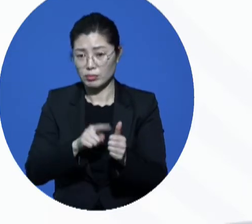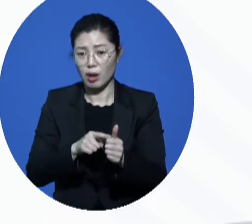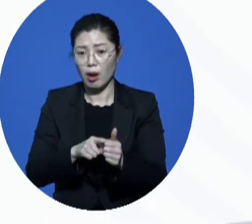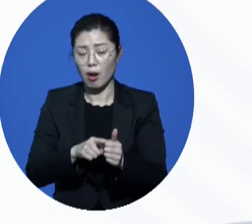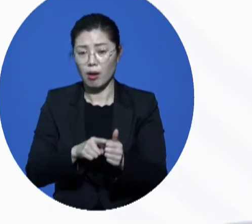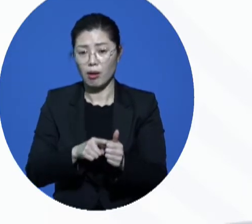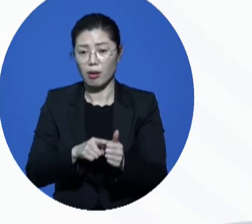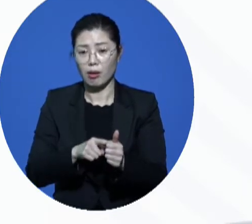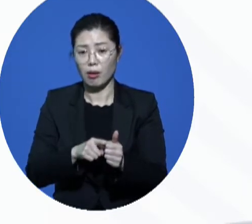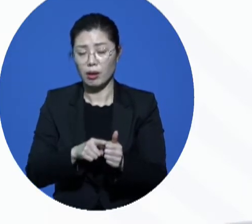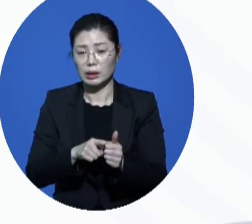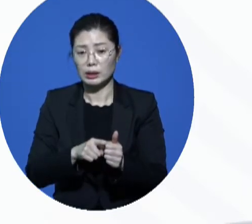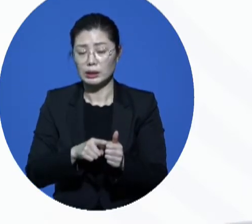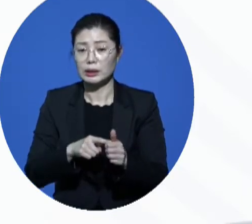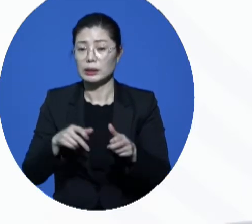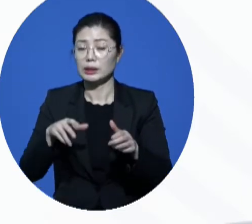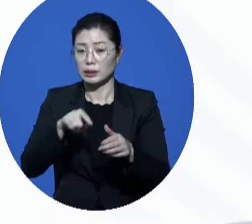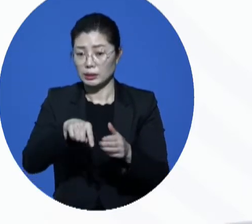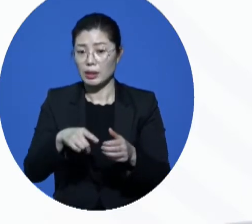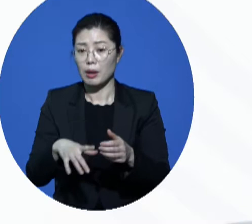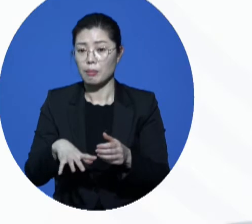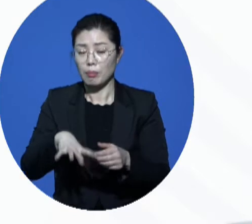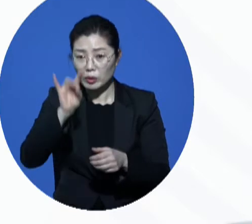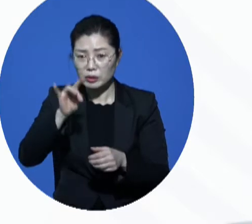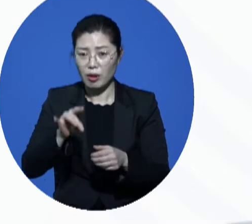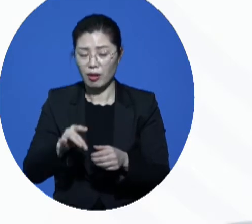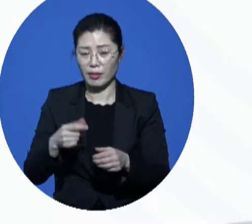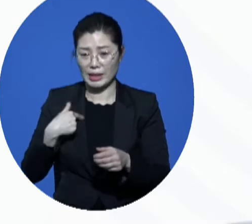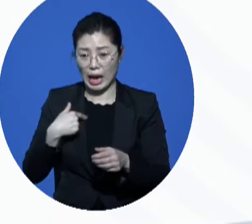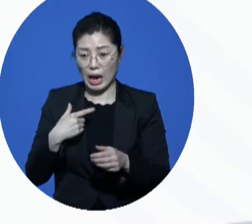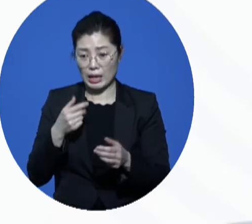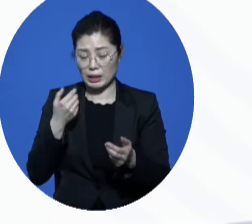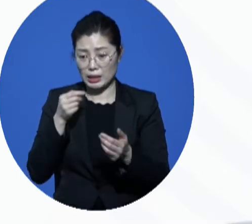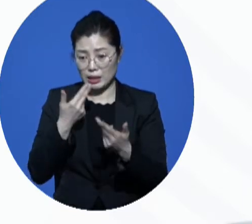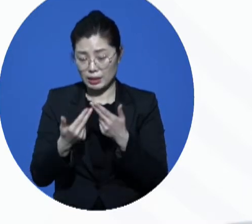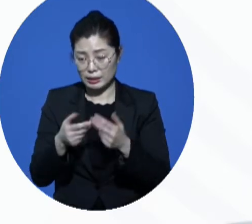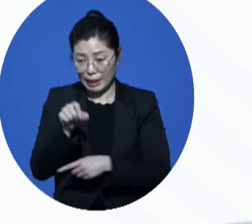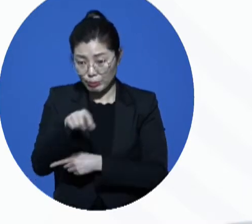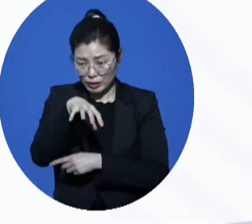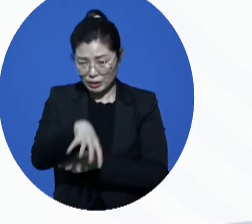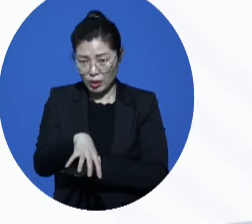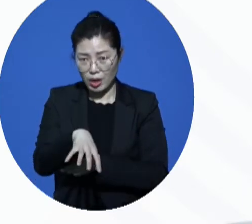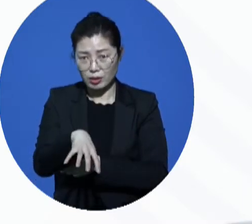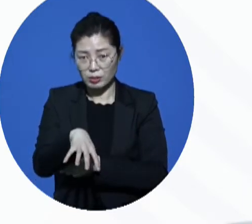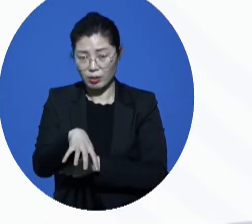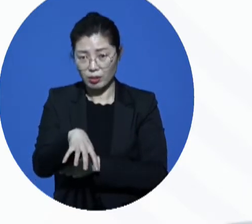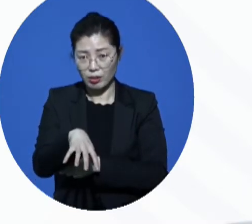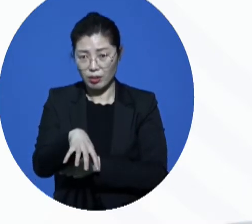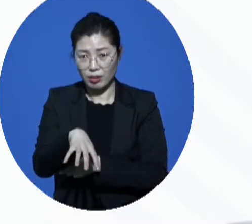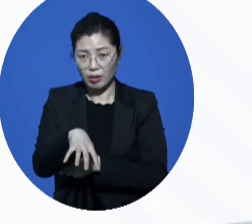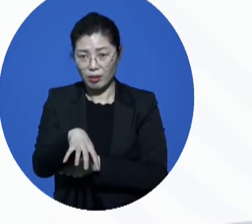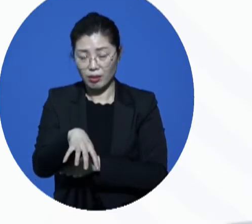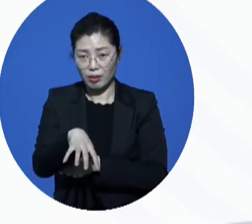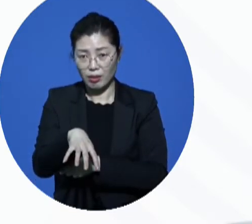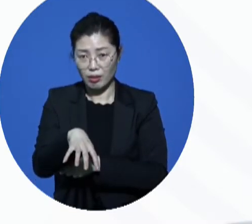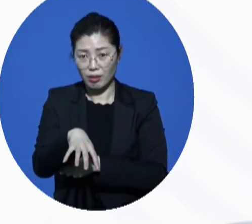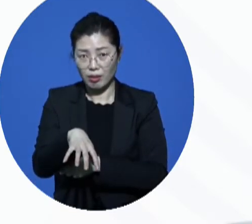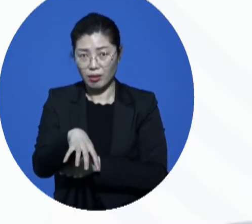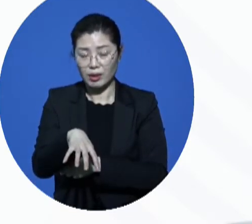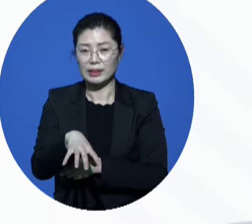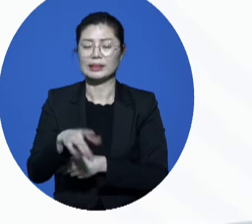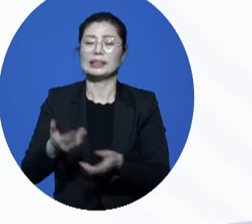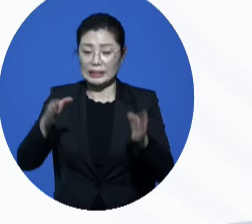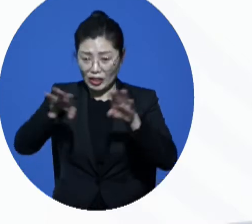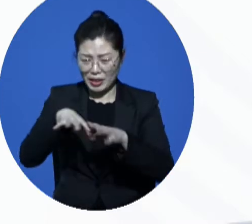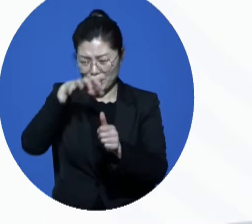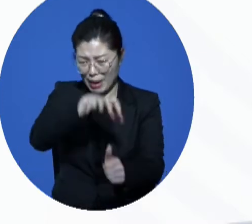편지보다 먼저 장애여성 공감 사무실에 슬리퍼만 신고 탈출과 같은 그 시설에서 나오는 결단을 감행하게